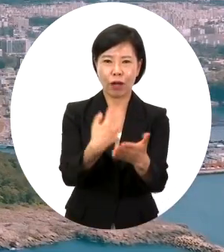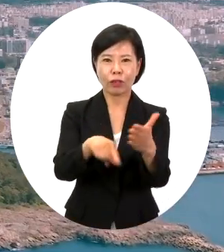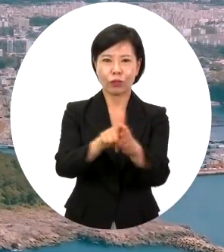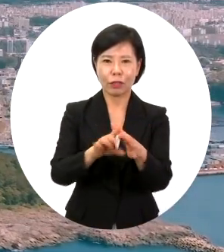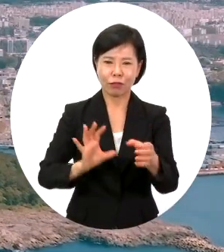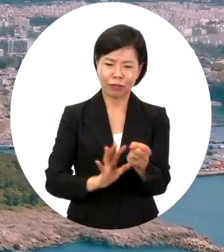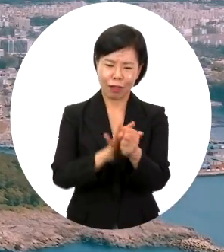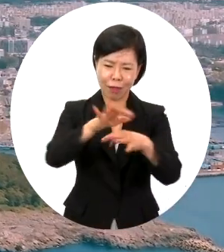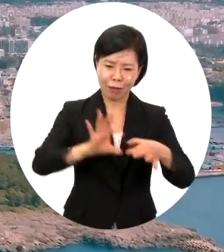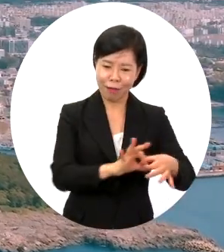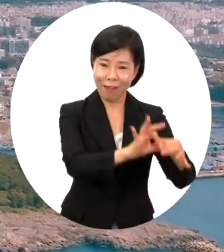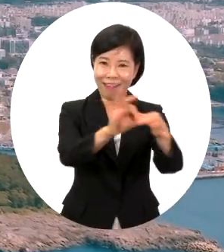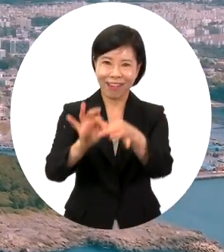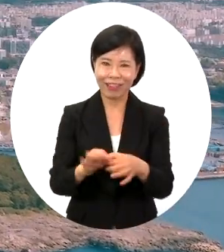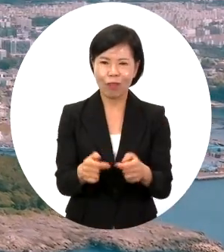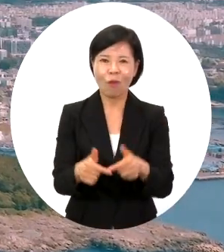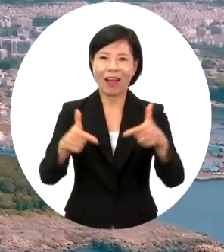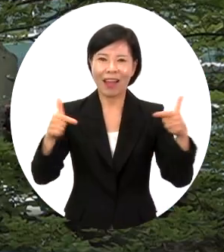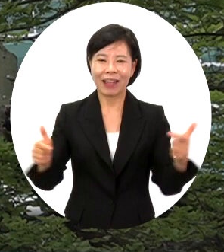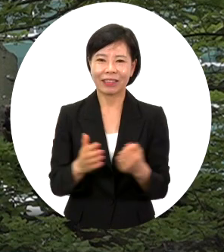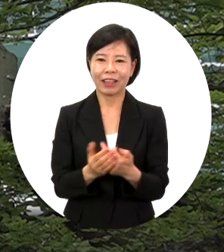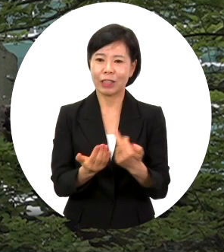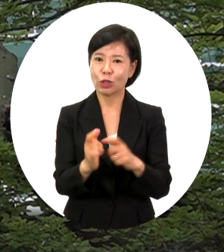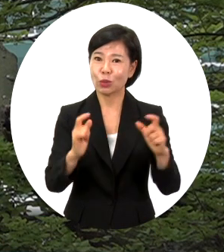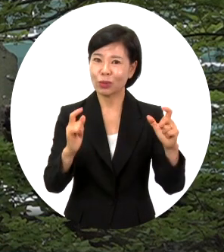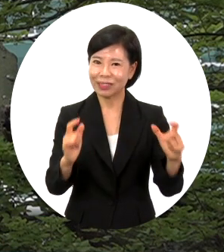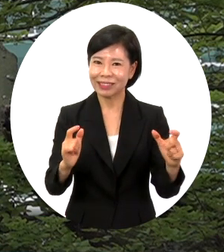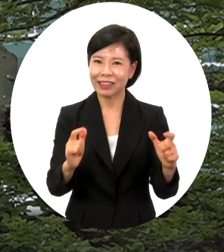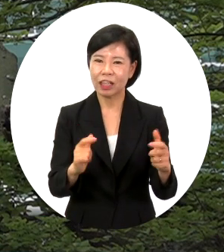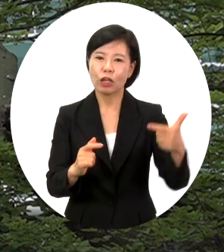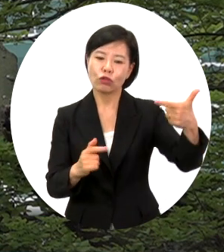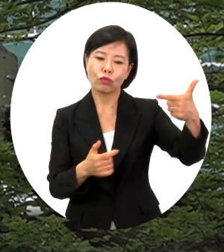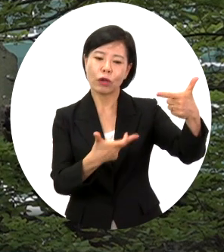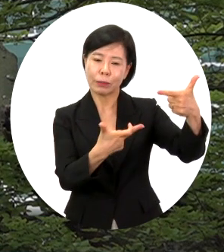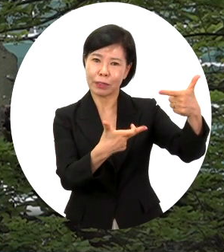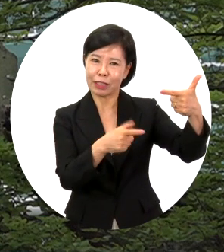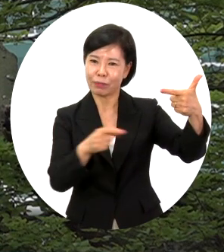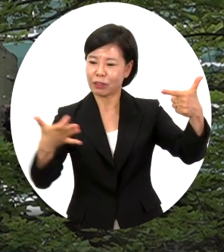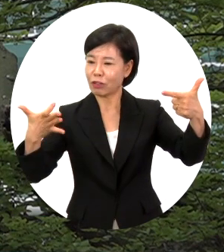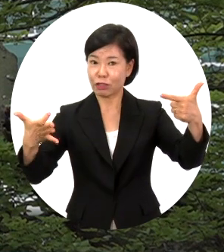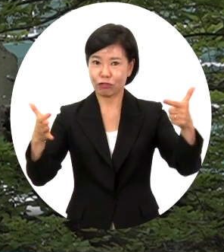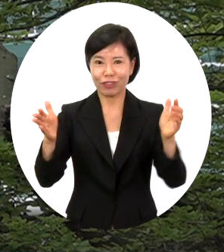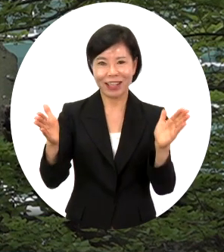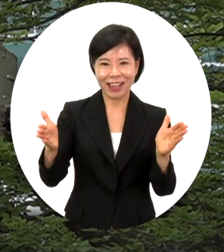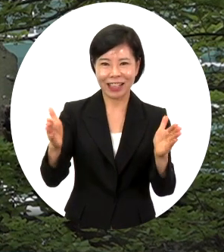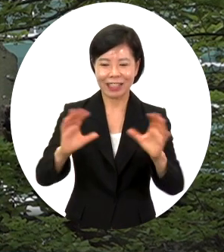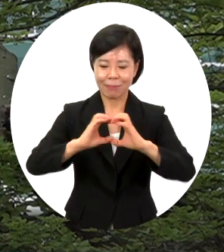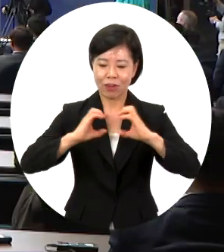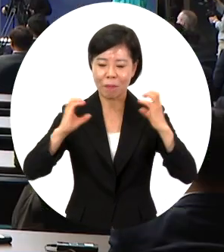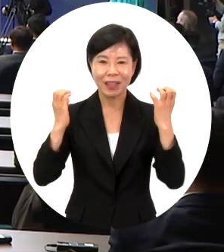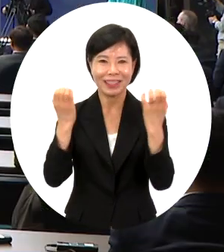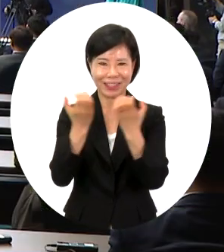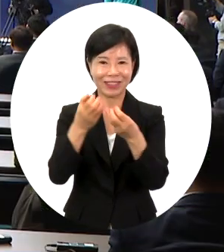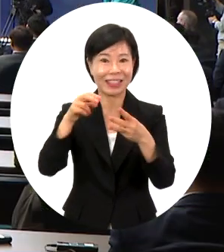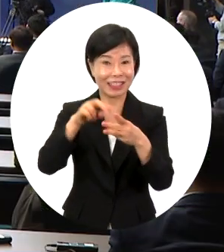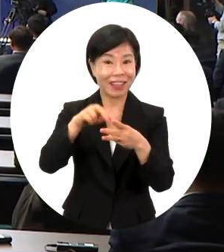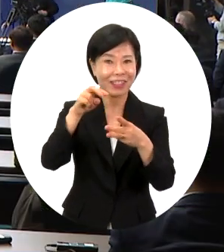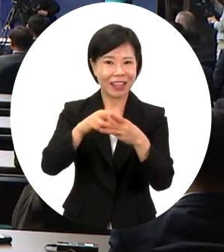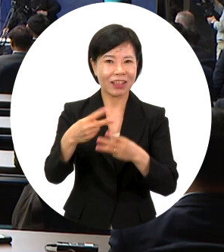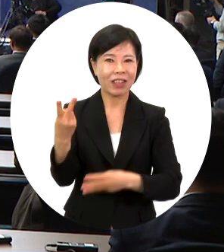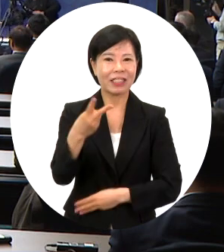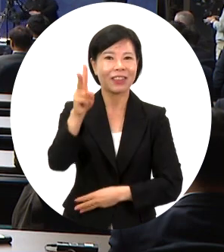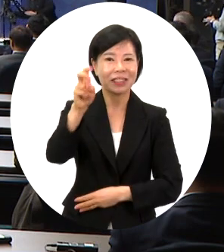글로벌 연대가 확대되고 있는데요. 제주특별자치도가 6월 17일부터 19일까지 제주국제 컨벤션